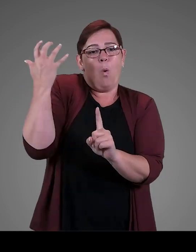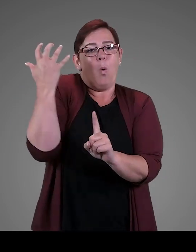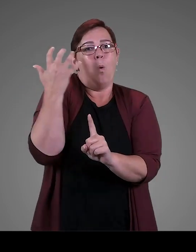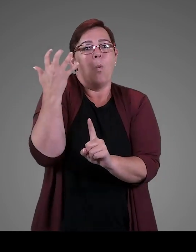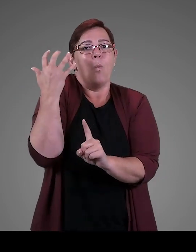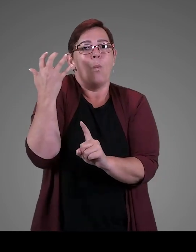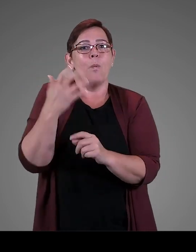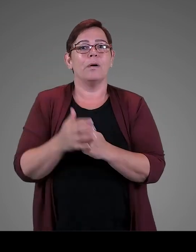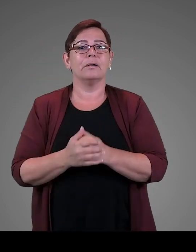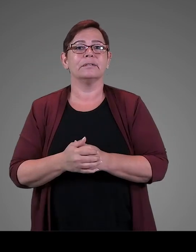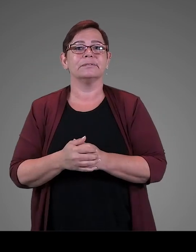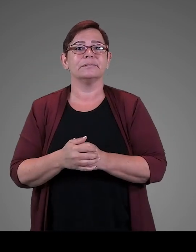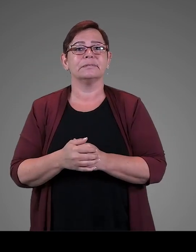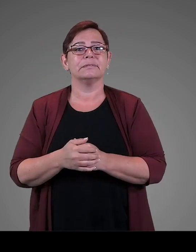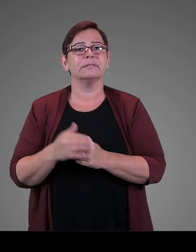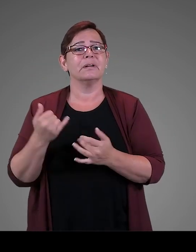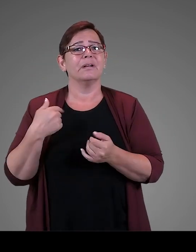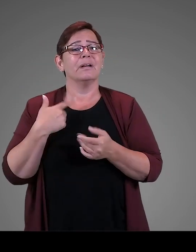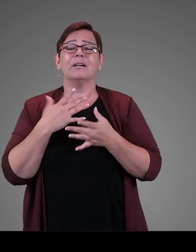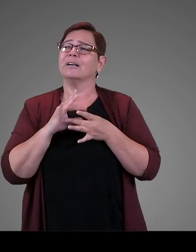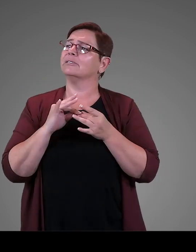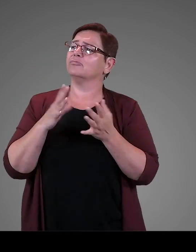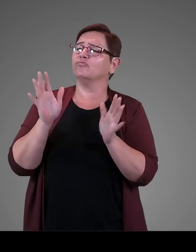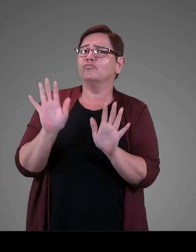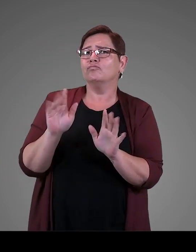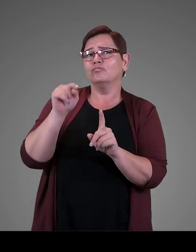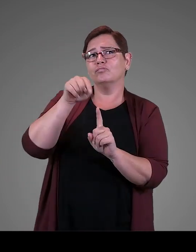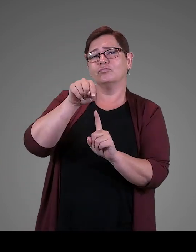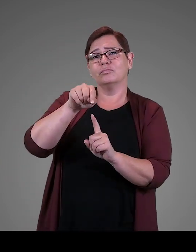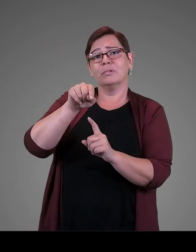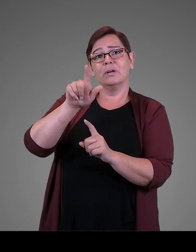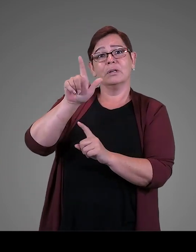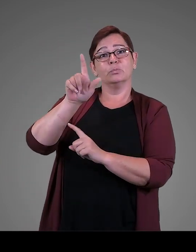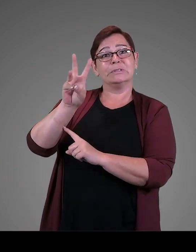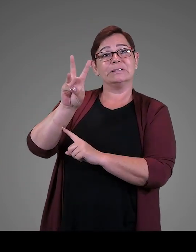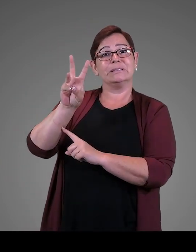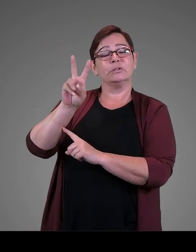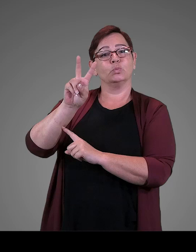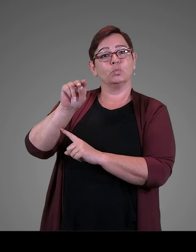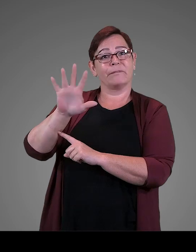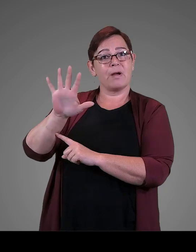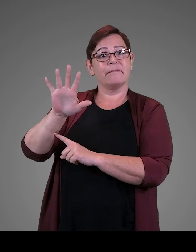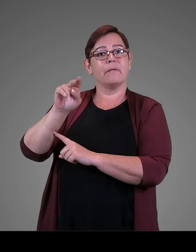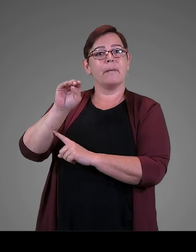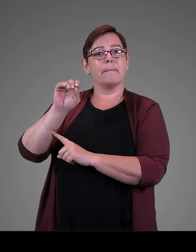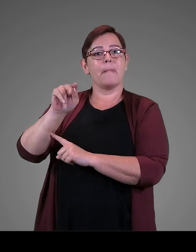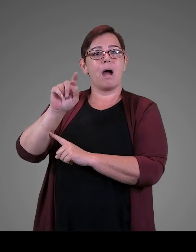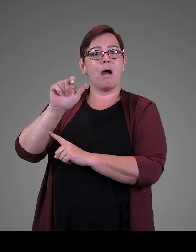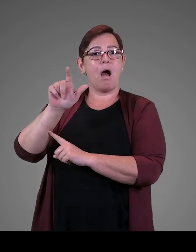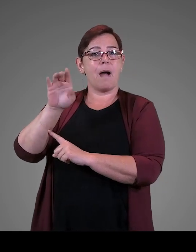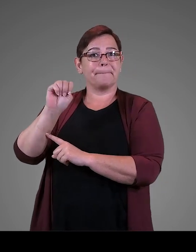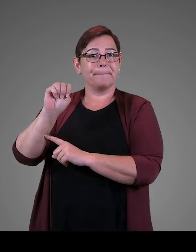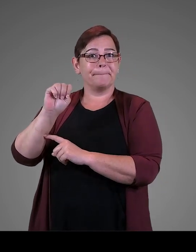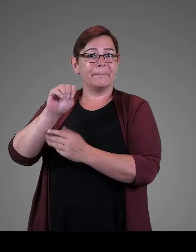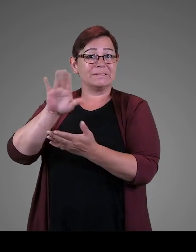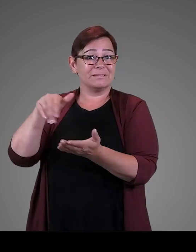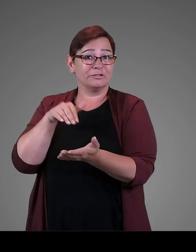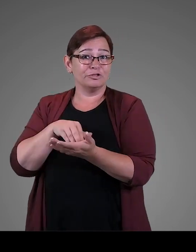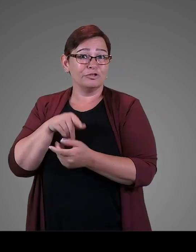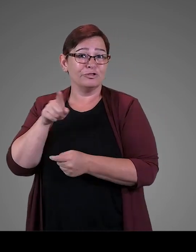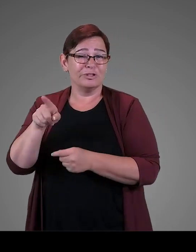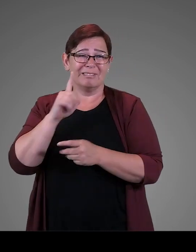peu. Moi, je disais simplement que notre centre au 205 Montcalm, c'était une ruine, un